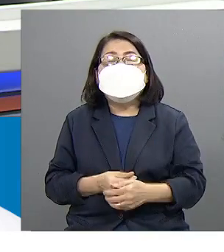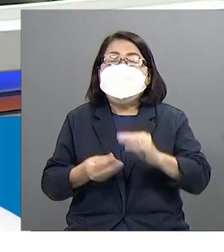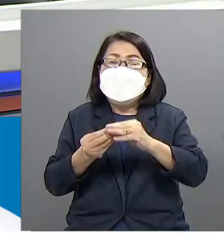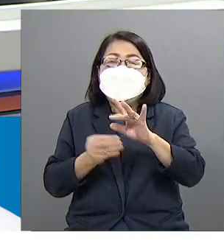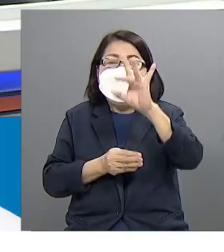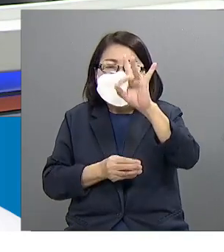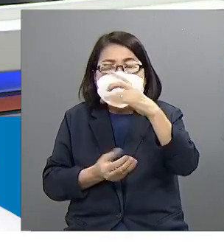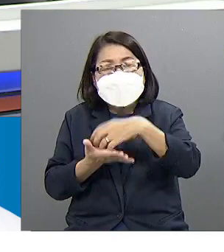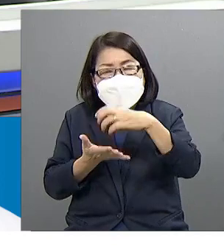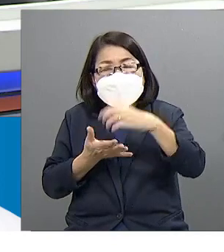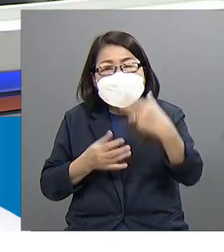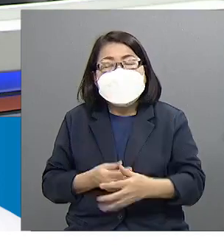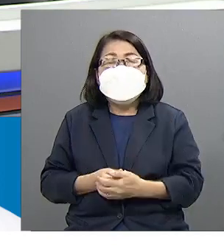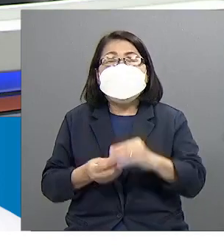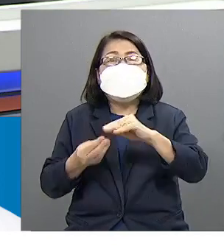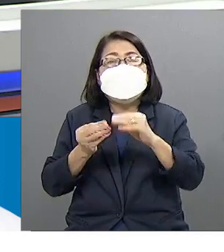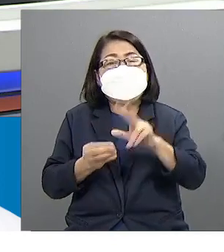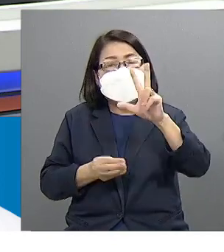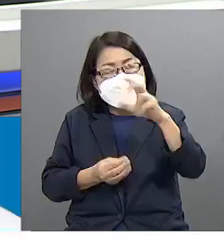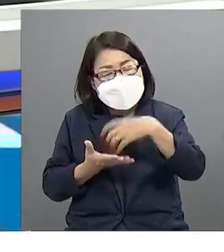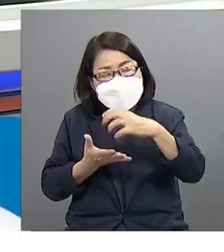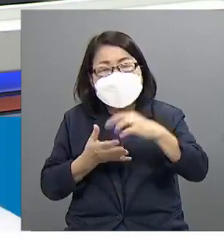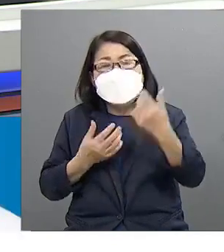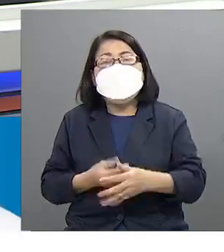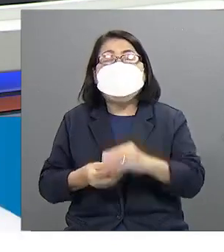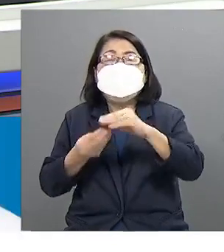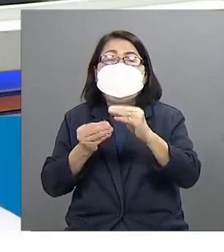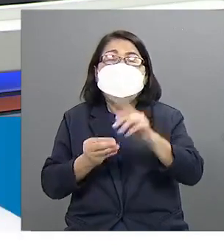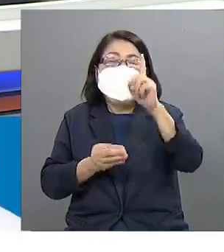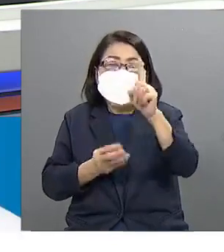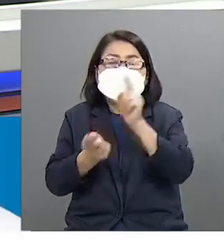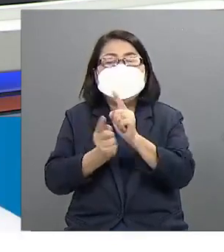ลทีเปิดใจไปแล้วนะคะคุณวิโรจน์ก็คุยกับเราไทย PBS ไปแล้วนะคะ